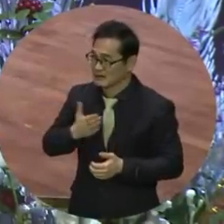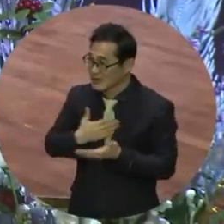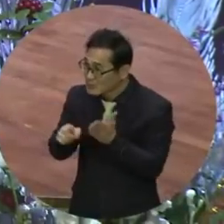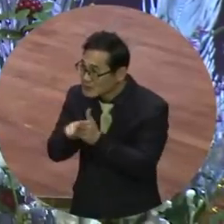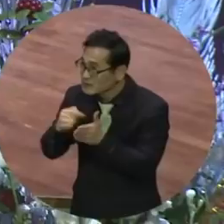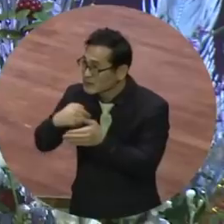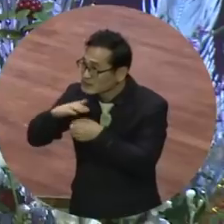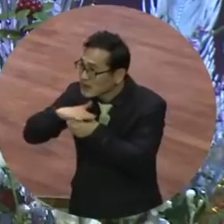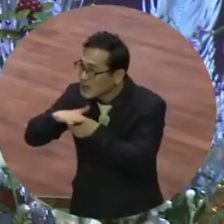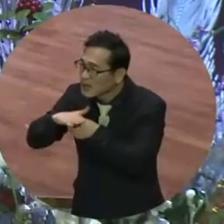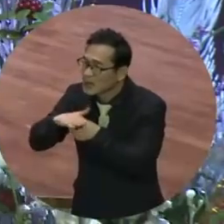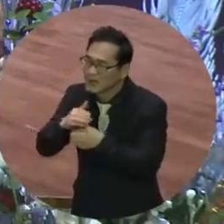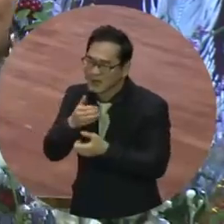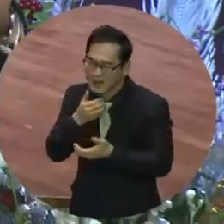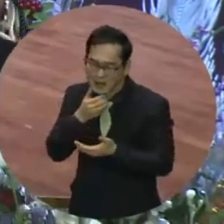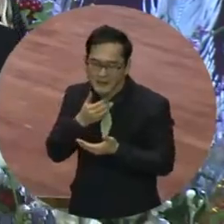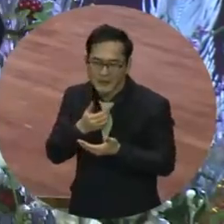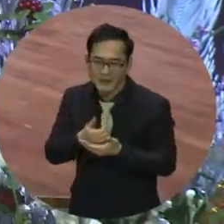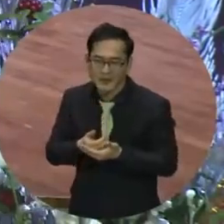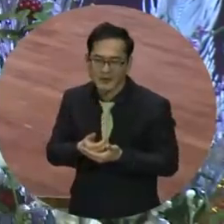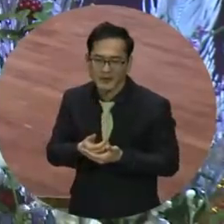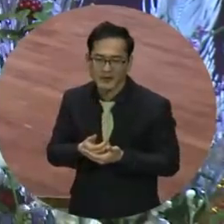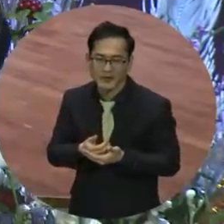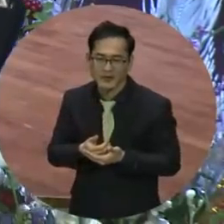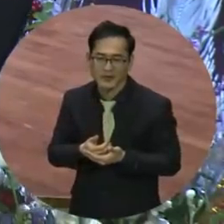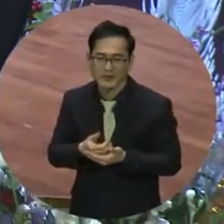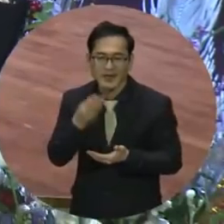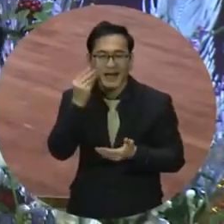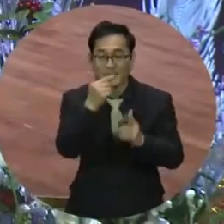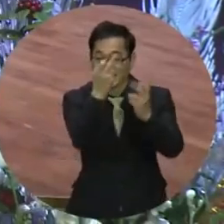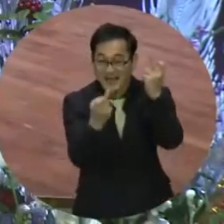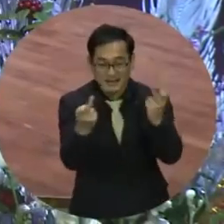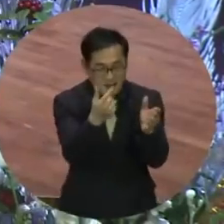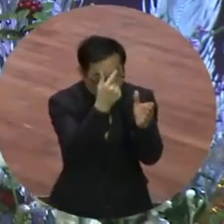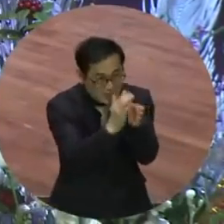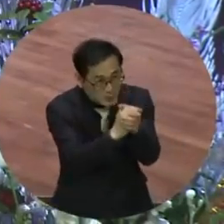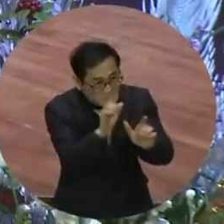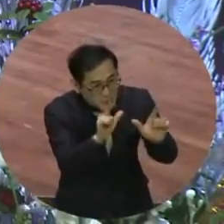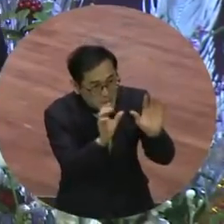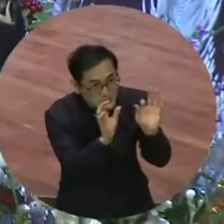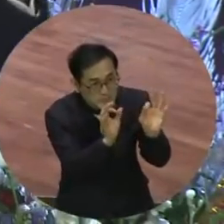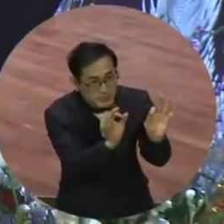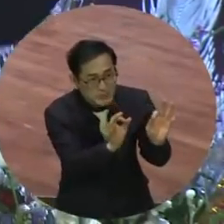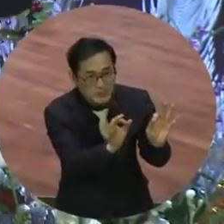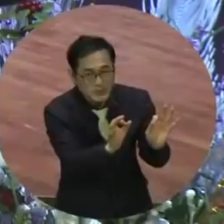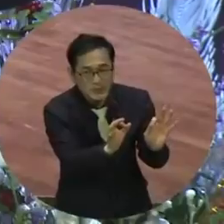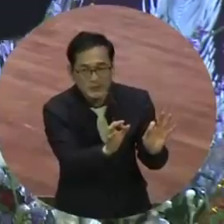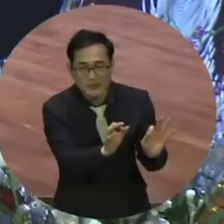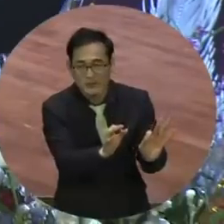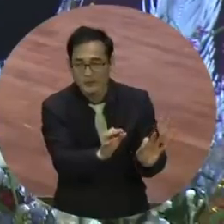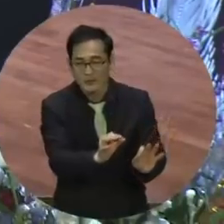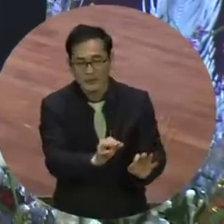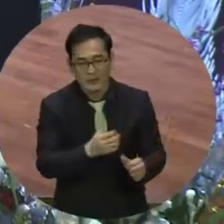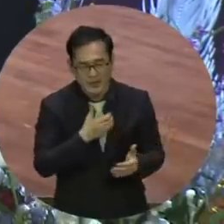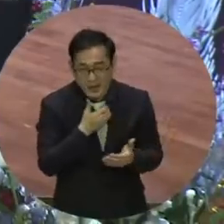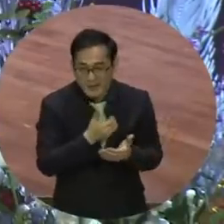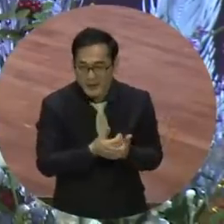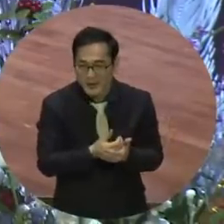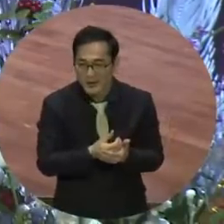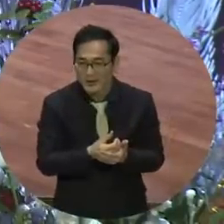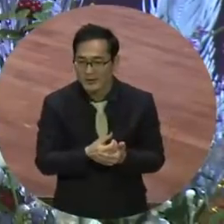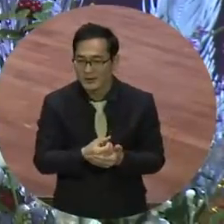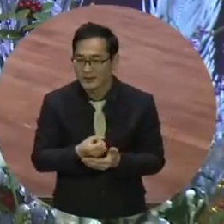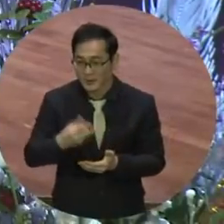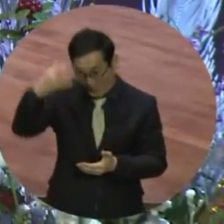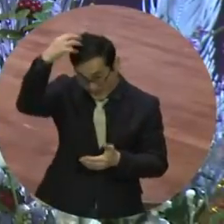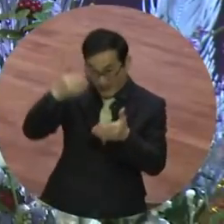감격, 감람산의 그 감격, 그 하나님 나라에 대해서 부활하실 때 그 감람산 부활하신 그 놀라운